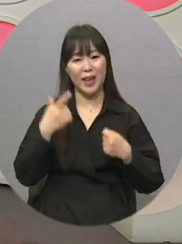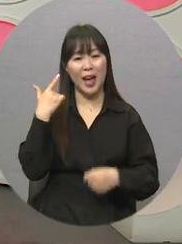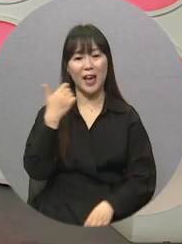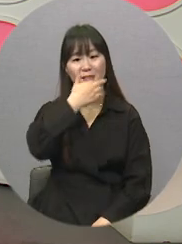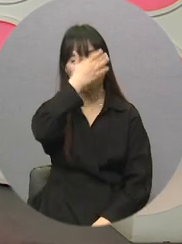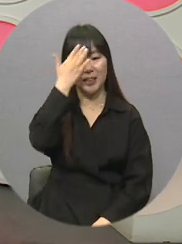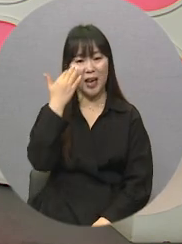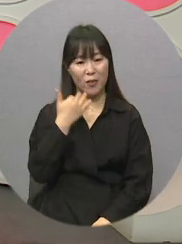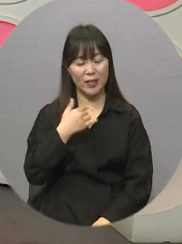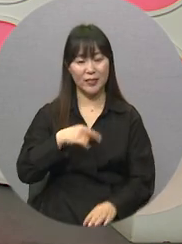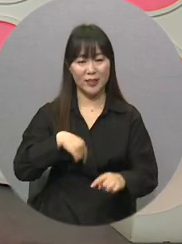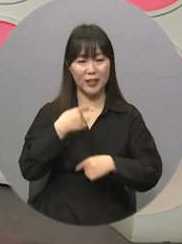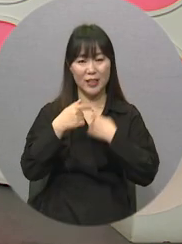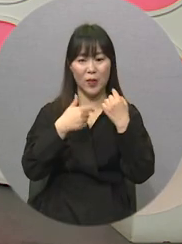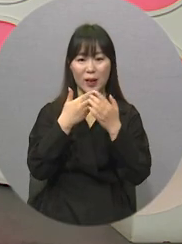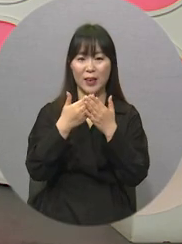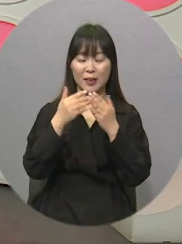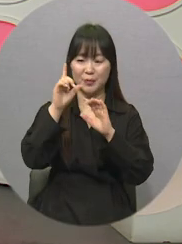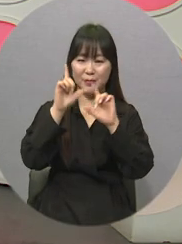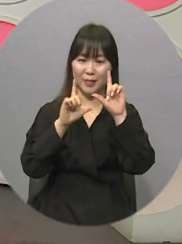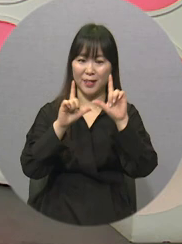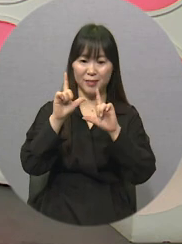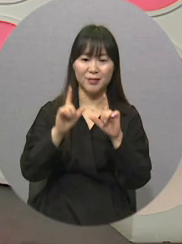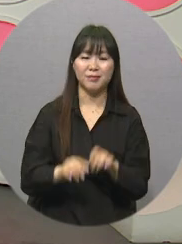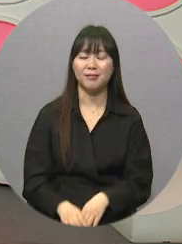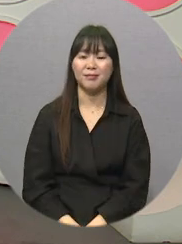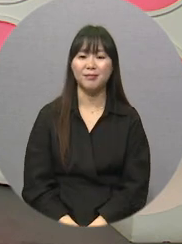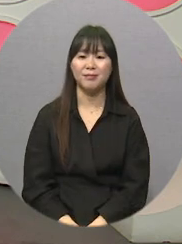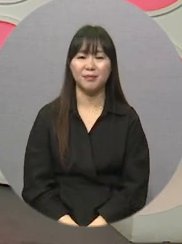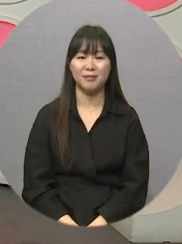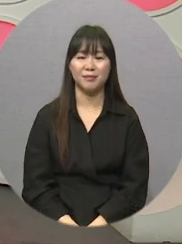아름다운 자화상. 자화상. 크, 자화상.